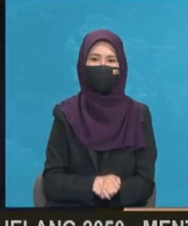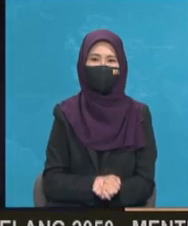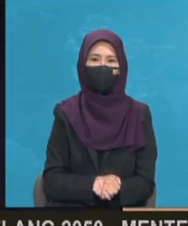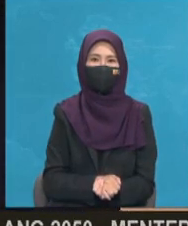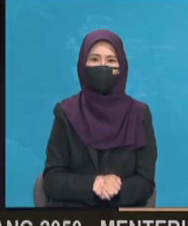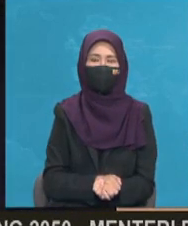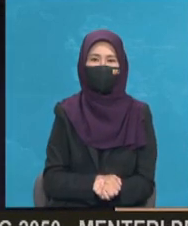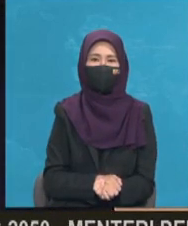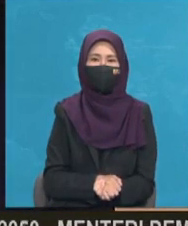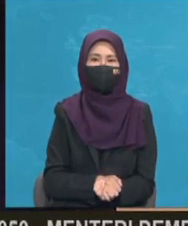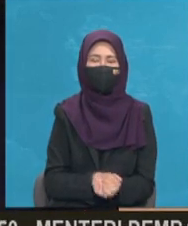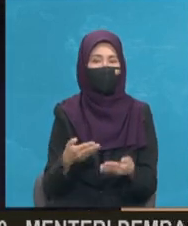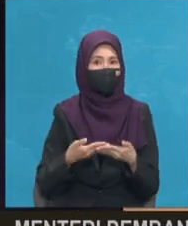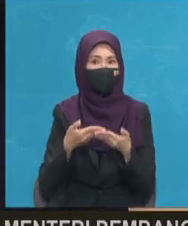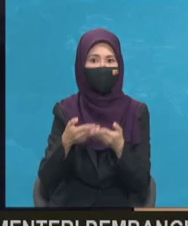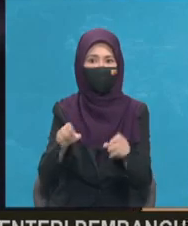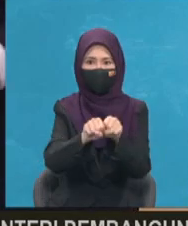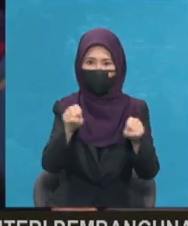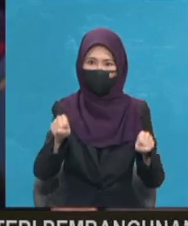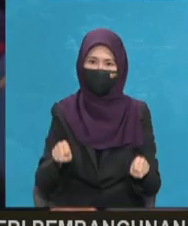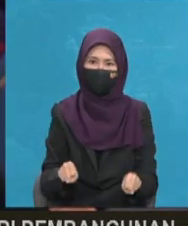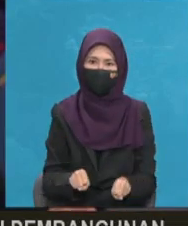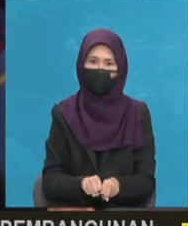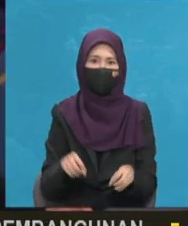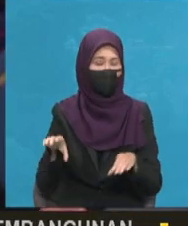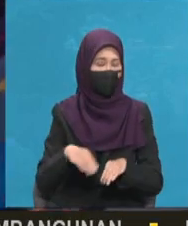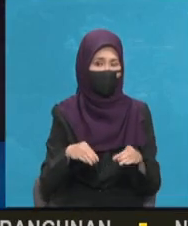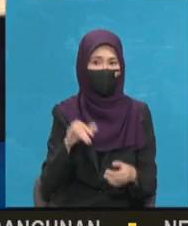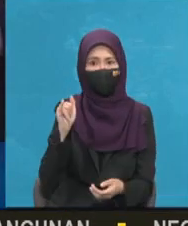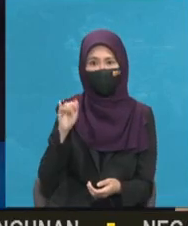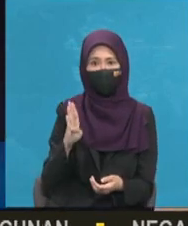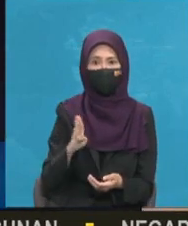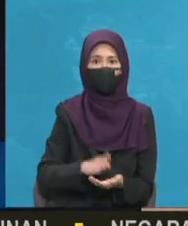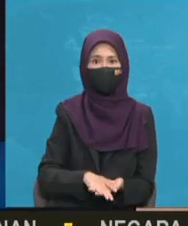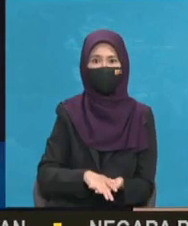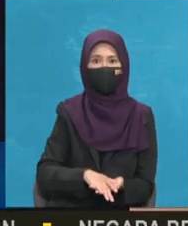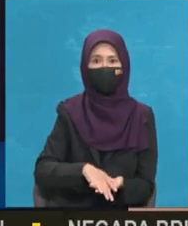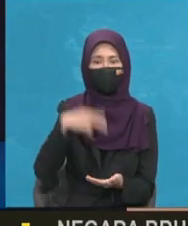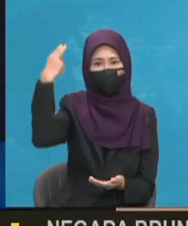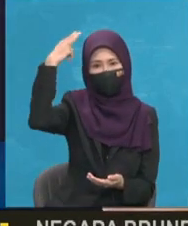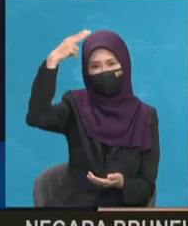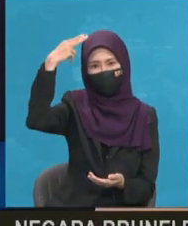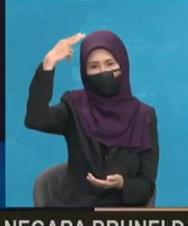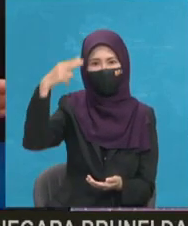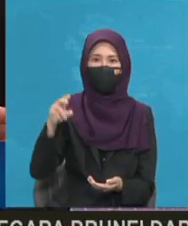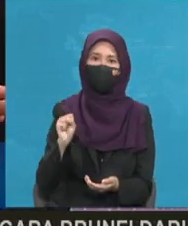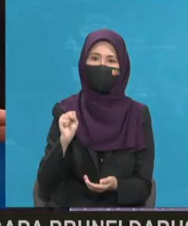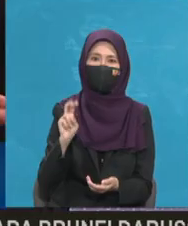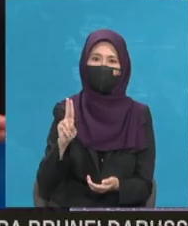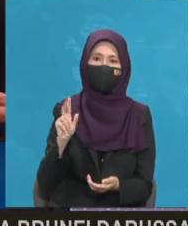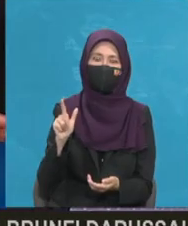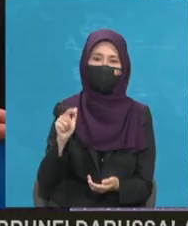Hai penyampaian hijau penghargaan disempurnakan oleh yang terhormat Datuk Sri Setyo Aji Hamzah bin Haji Sulaiman